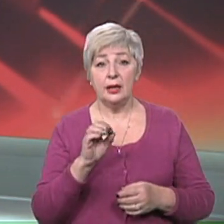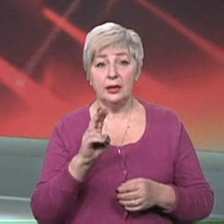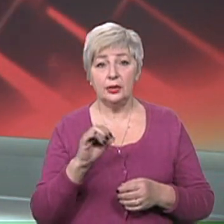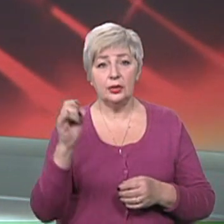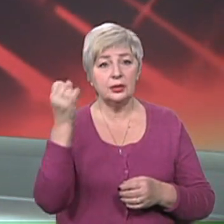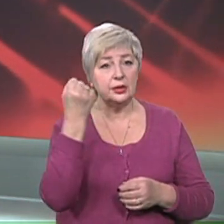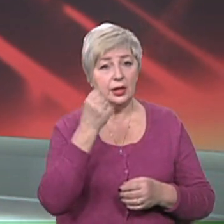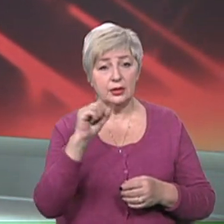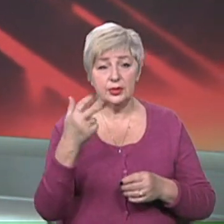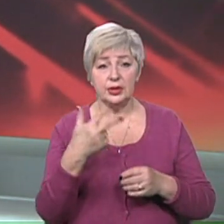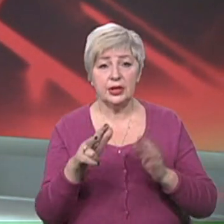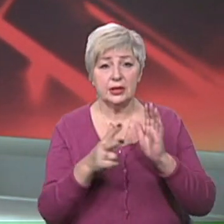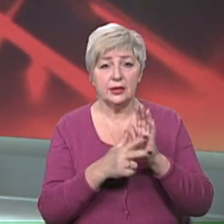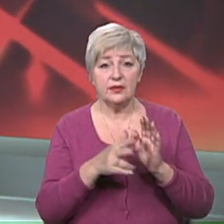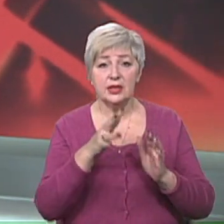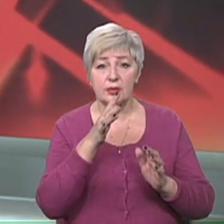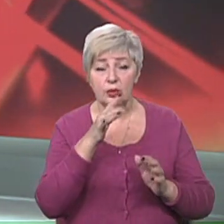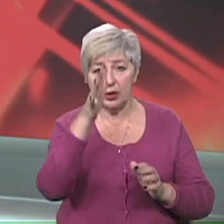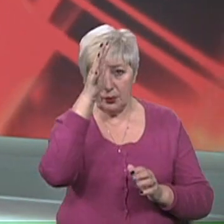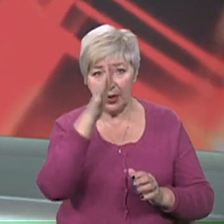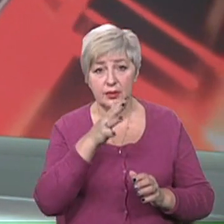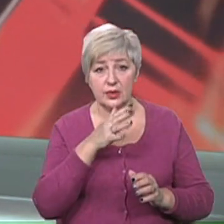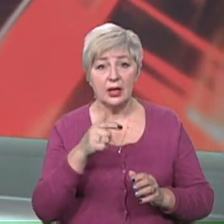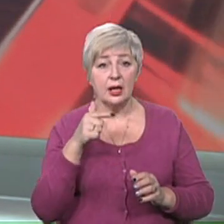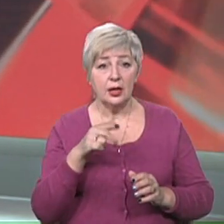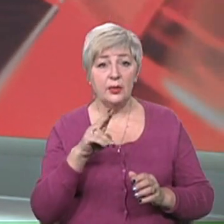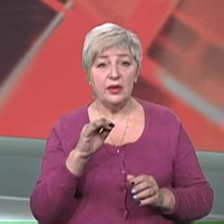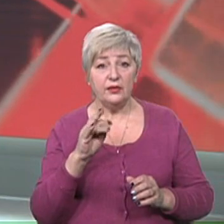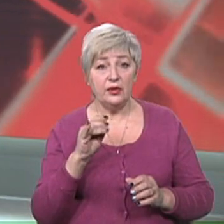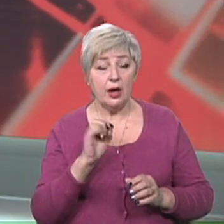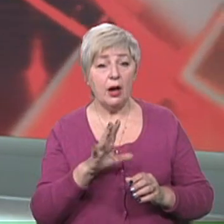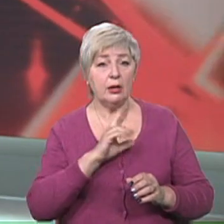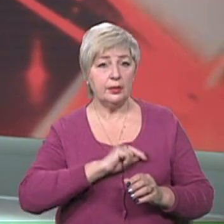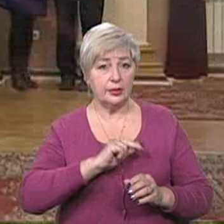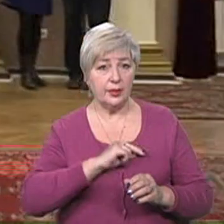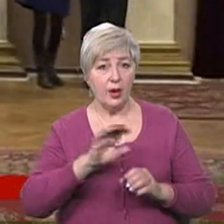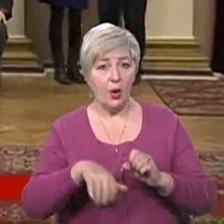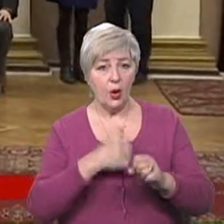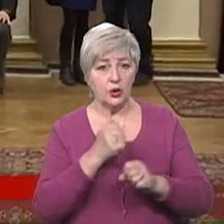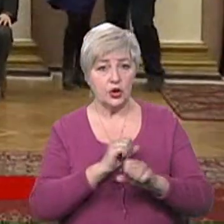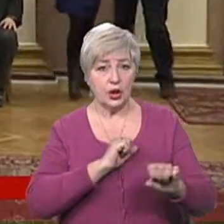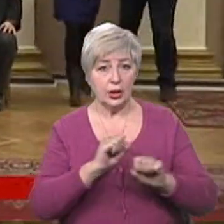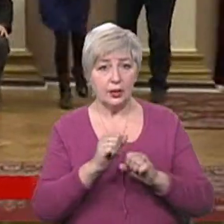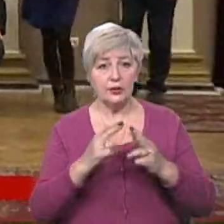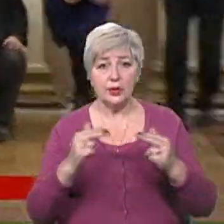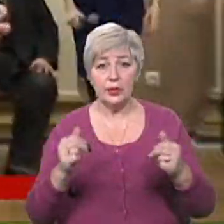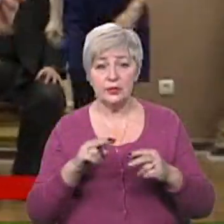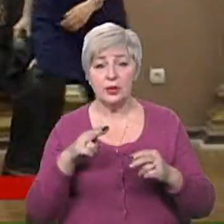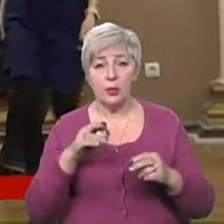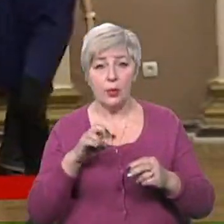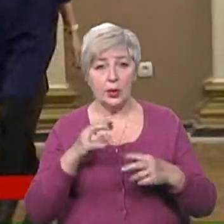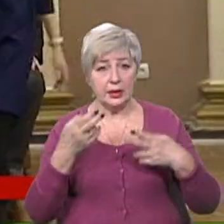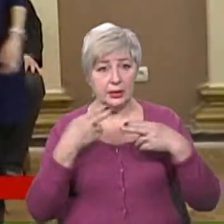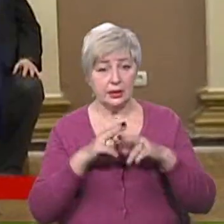Ректор-рекордсмен. 38 років та 5 місяців Геннадій Півняк пробув очільником Дніпровської політехніки. Це